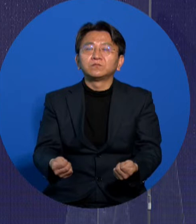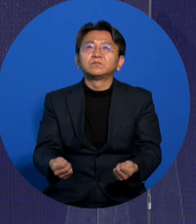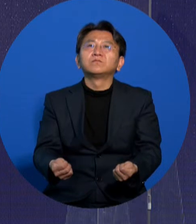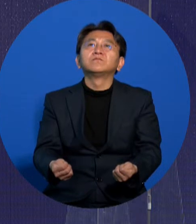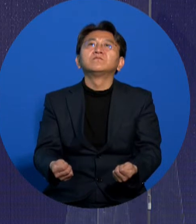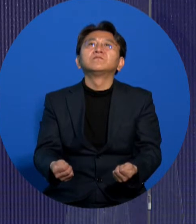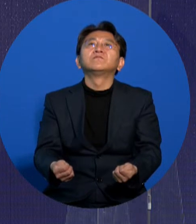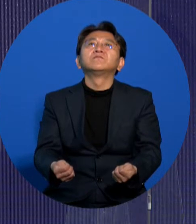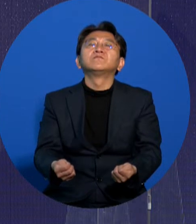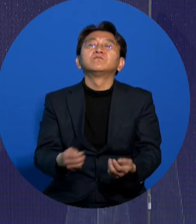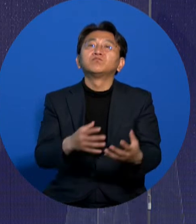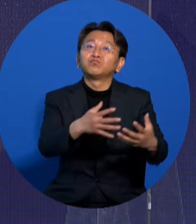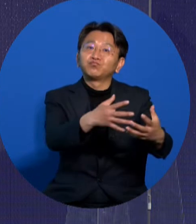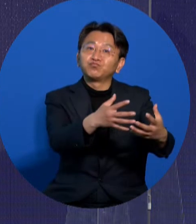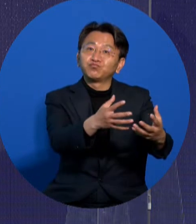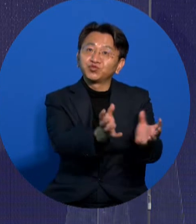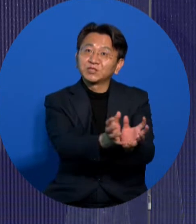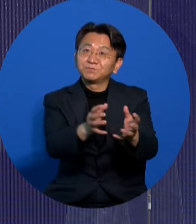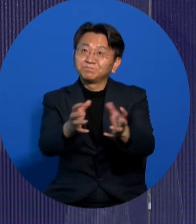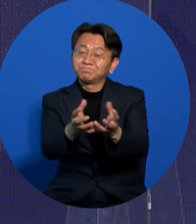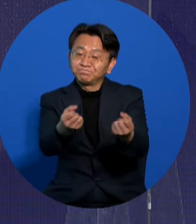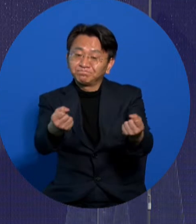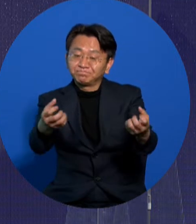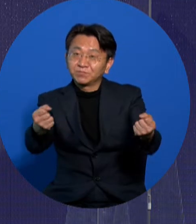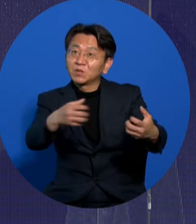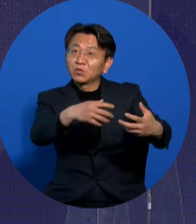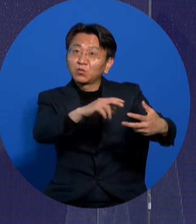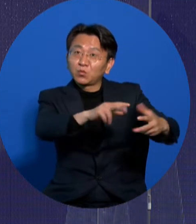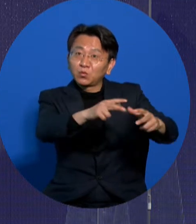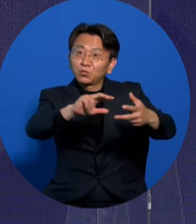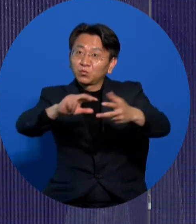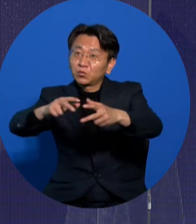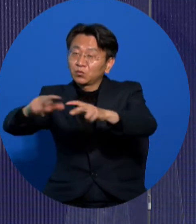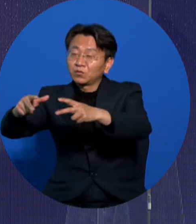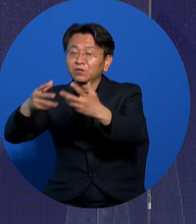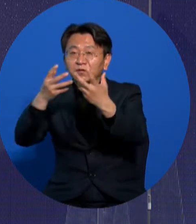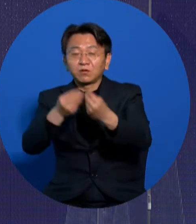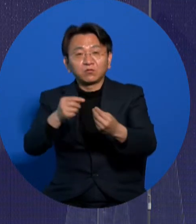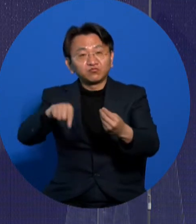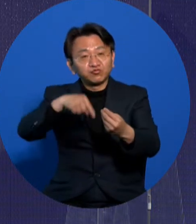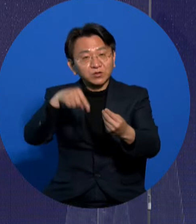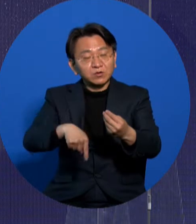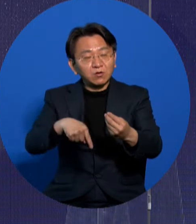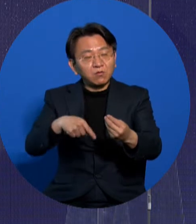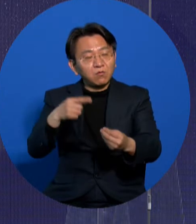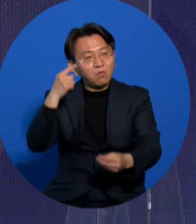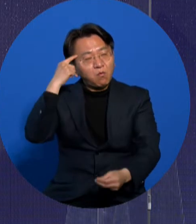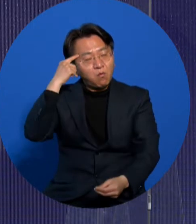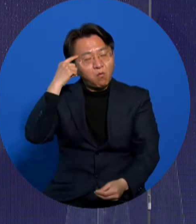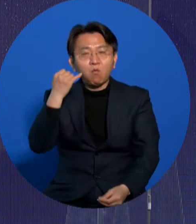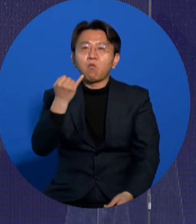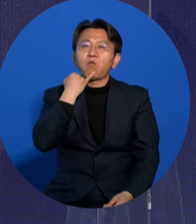토론이나 아니면 분인 토론에서 다뤘던 내용 중에서 좀 인상 깊었던 내용이나 아니면